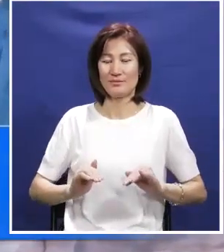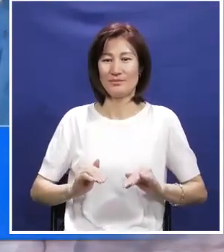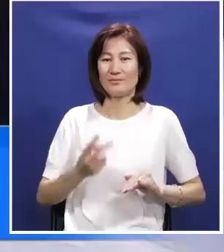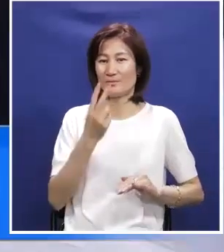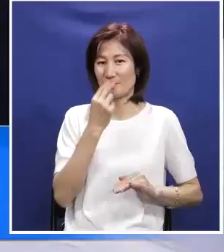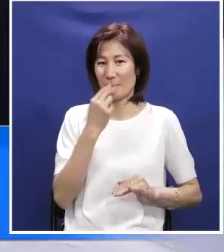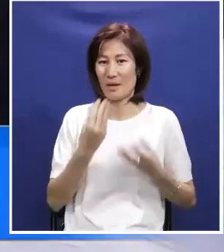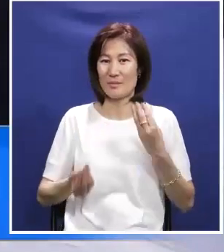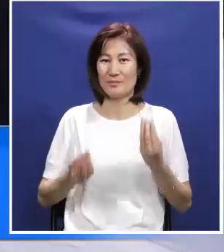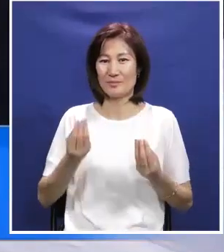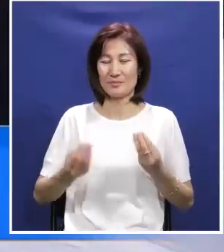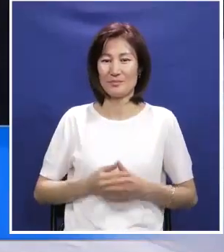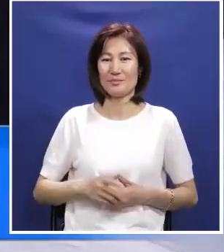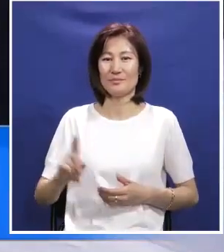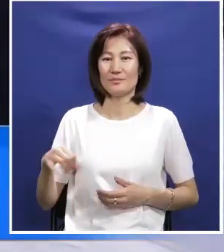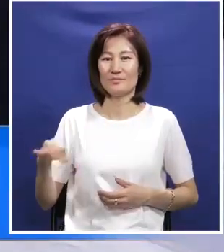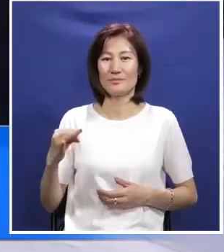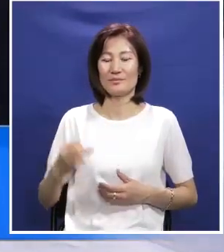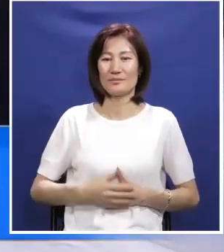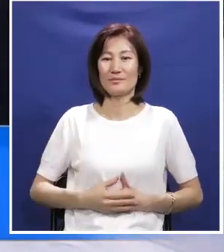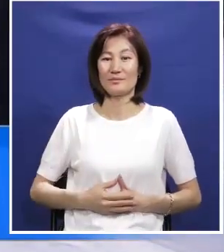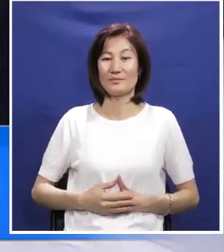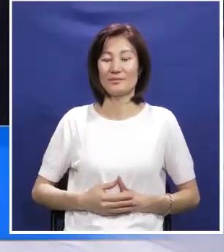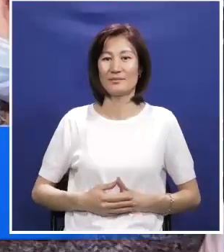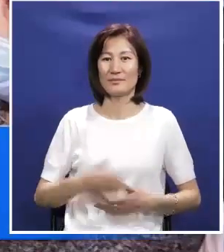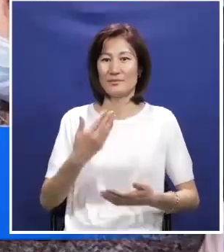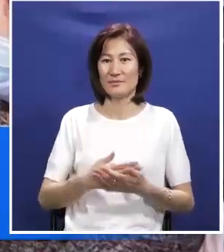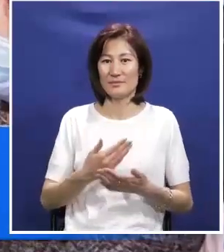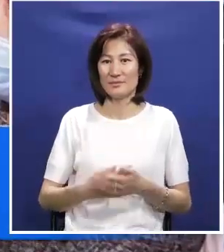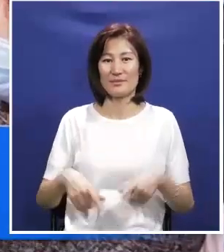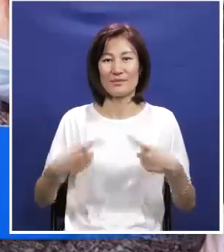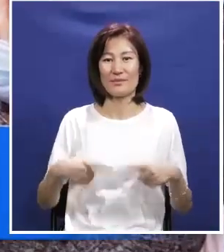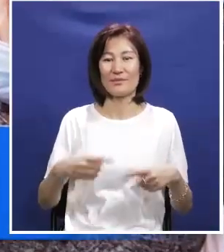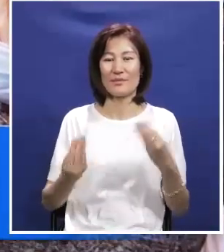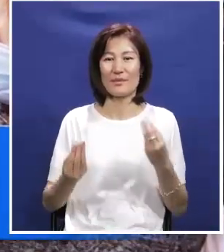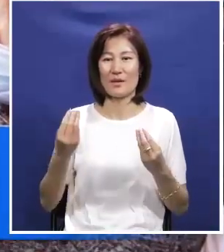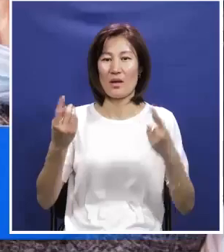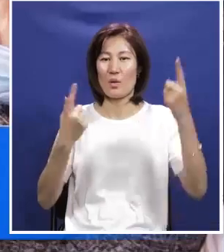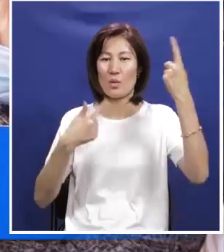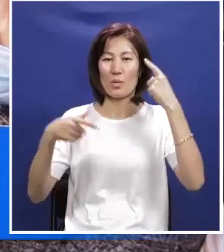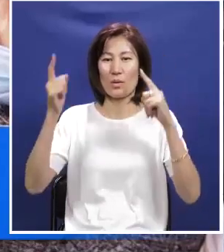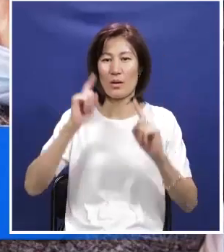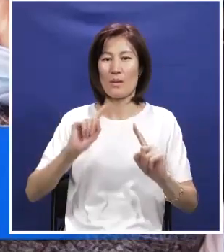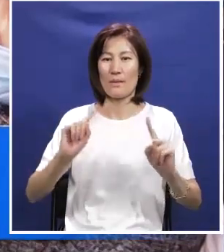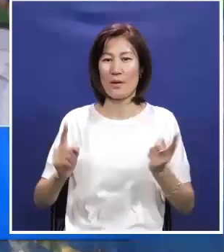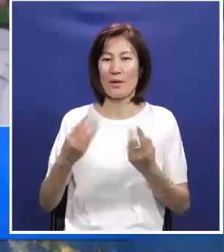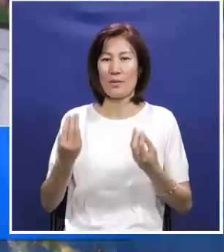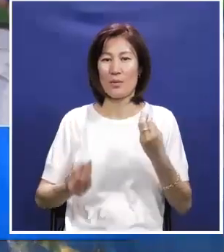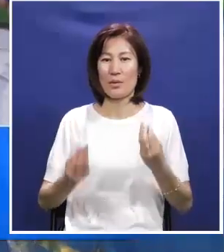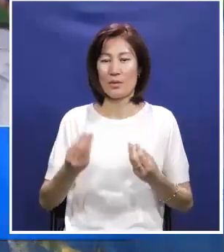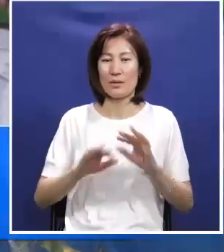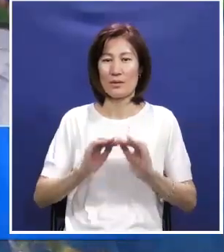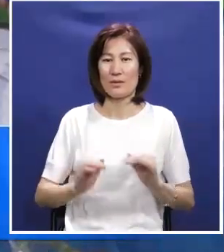тура келеді. Ойын баланың бірінші әрекеті. Сондықтан да оның мән-мағынасы ерекше. Ұлы ойшыл Абай Құнанбаев ойын ойнап, ән салмай